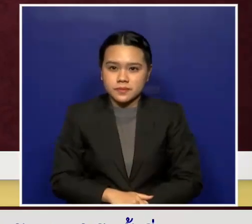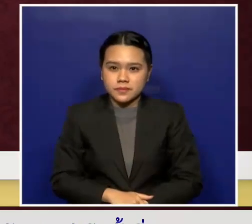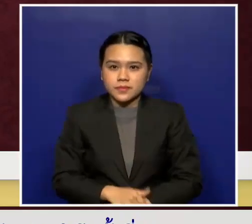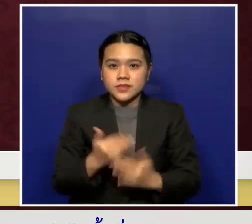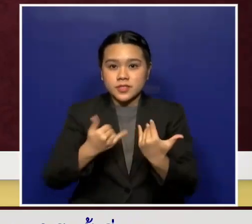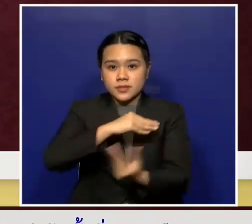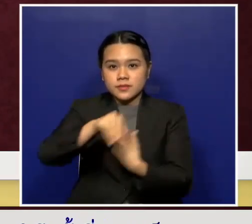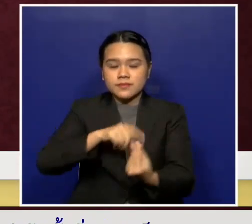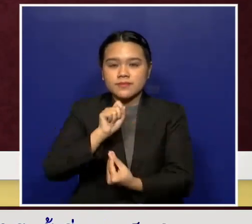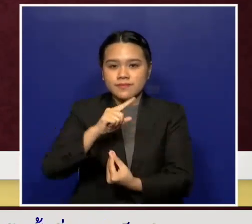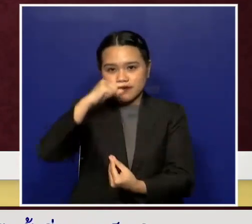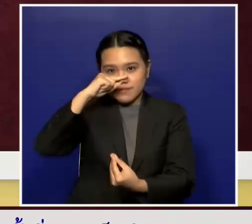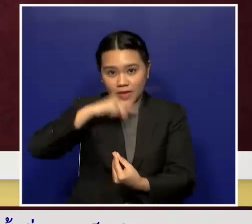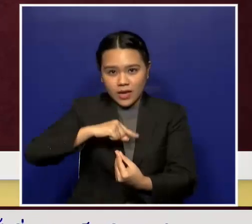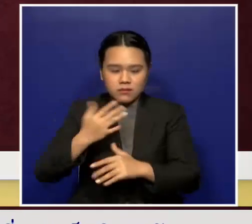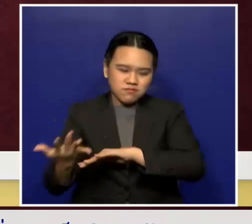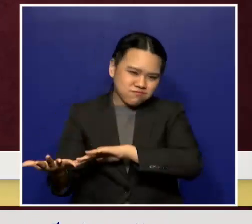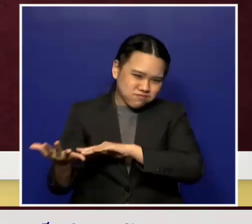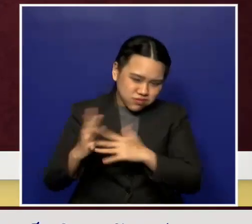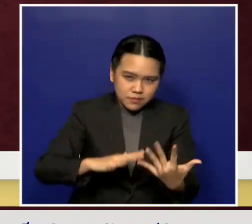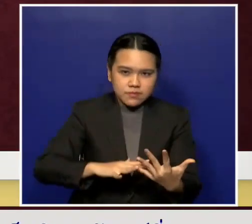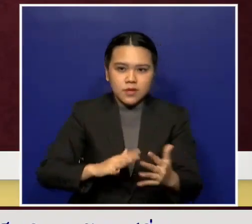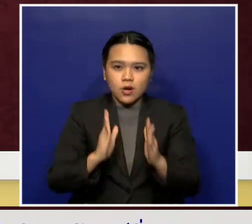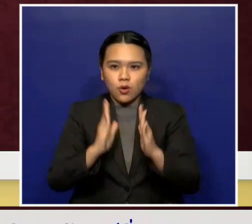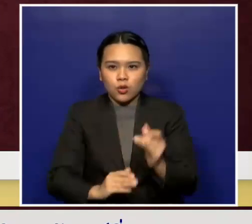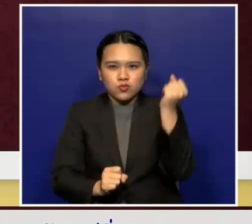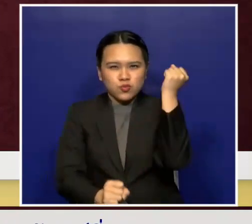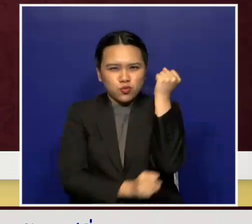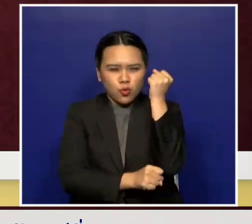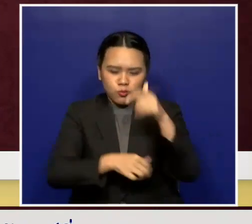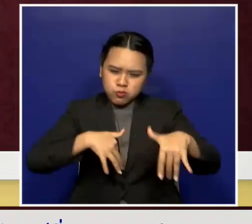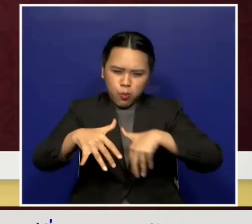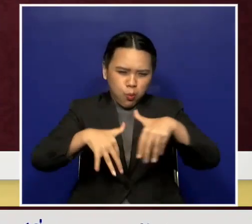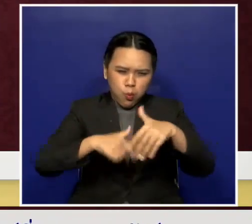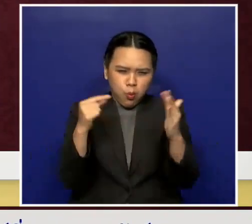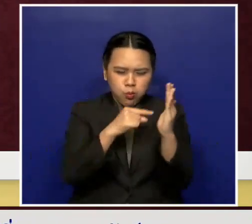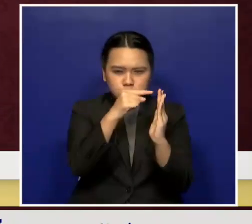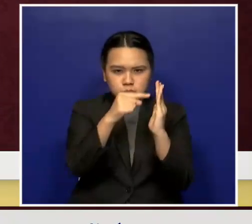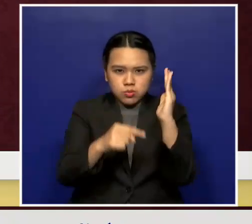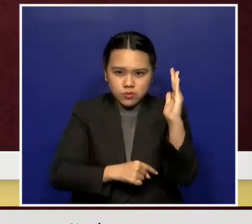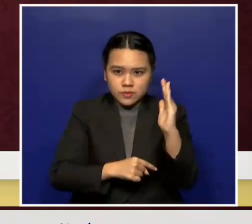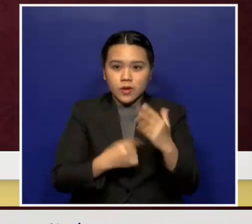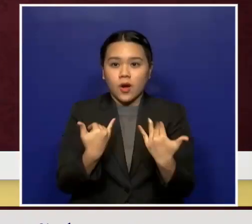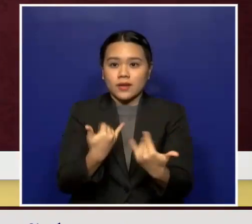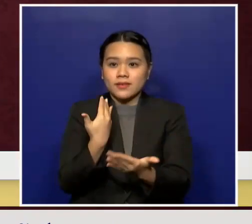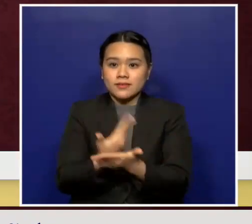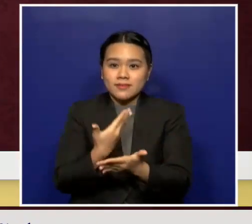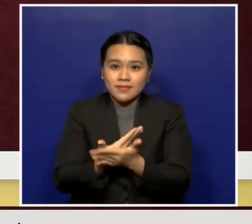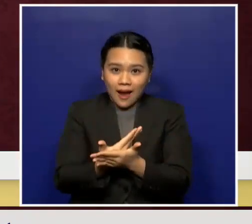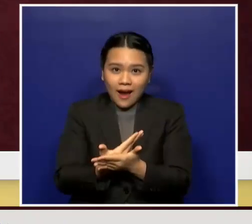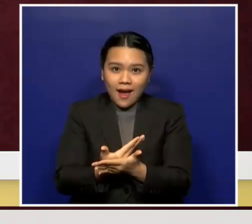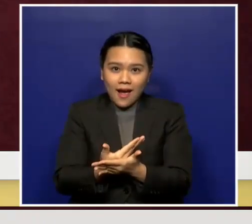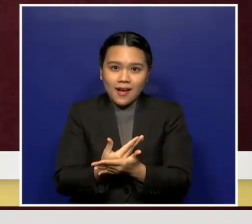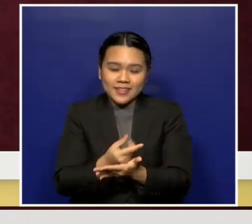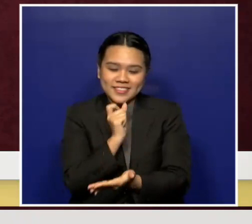จไทยวันนี้พังพินาศคนจนทั้งแผ่นดินเห็นไหมครับพอแจกเงินแจกทองไปรอกันน่าส